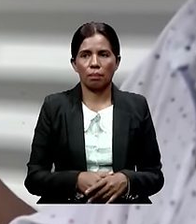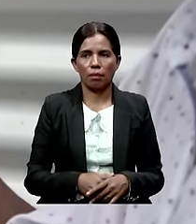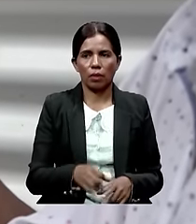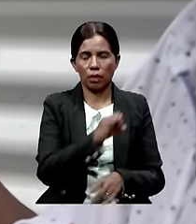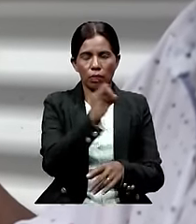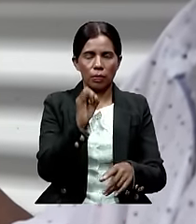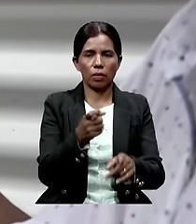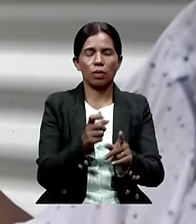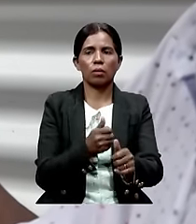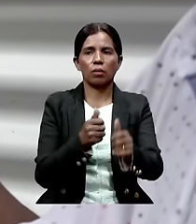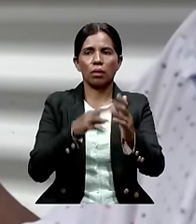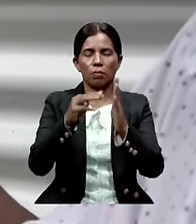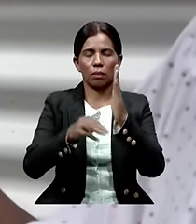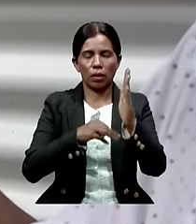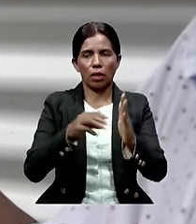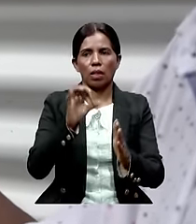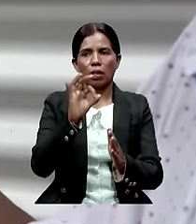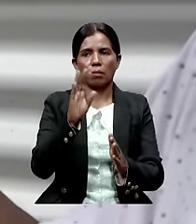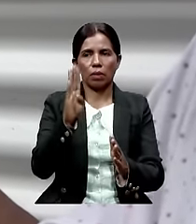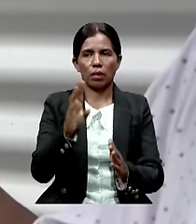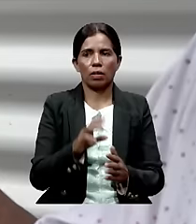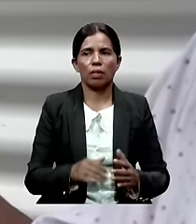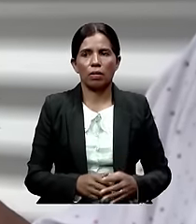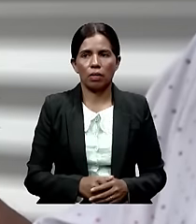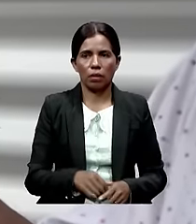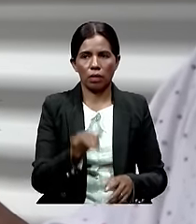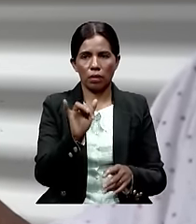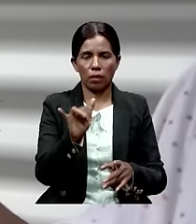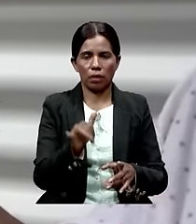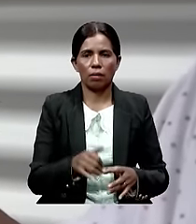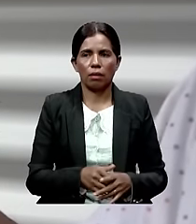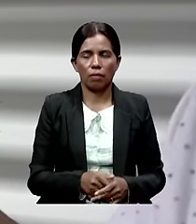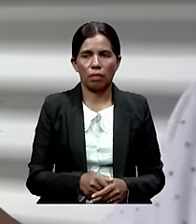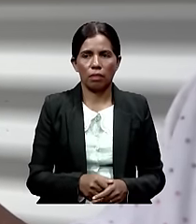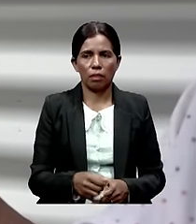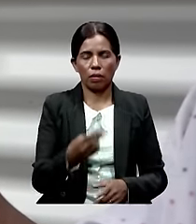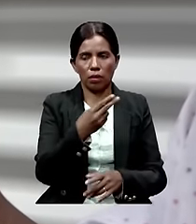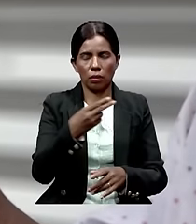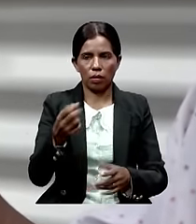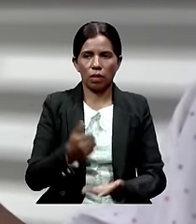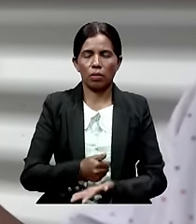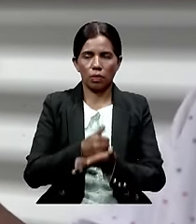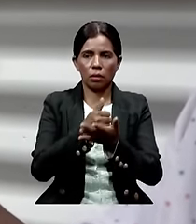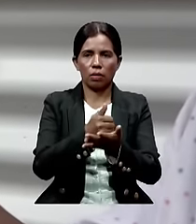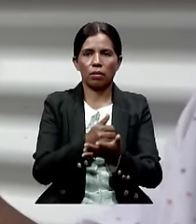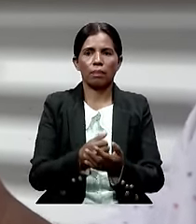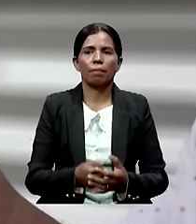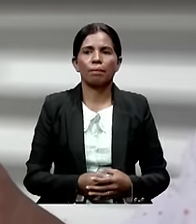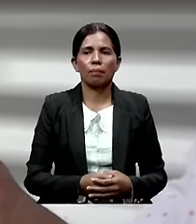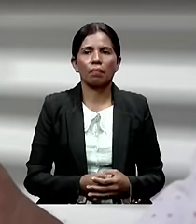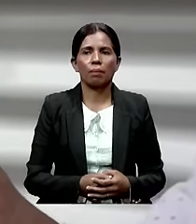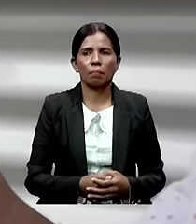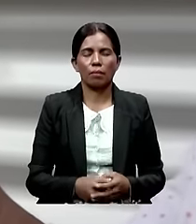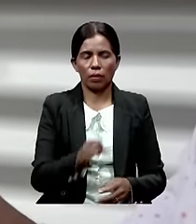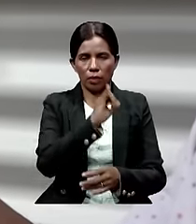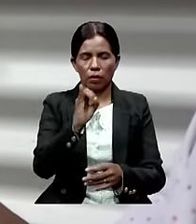Ami entrevista tuir media sosial WhatsApp online sih. Sering Indonesia mau ke Afrika interview kan sih? Iya neba interview